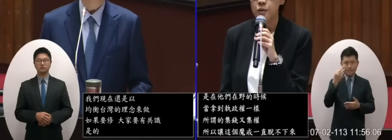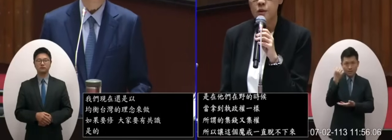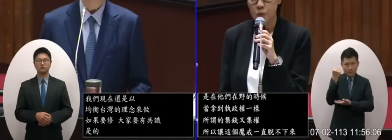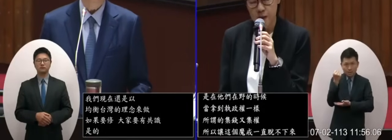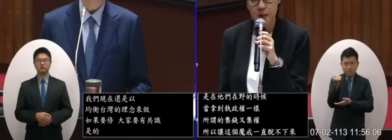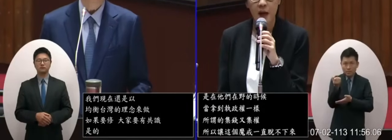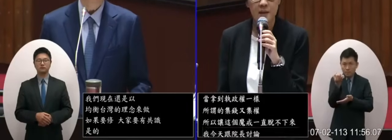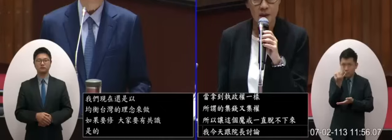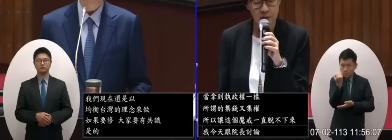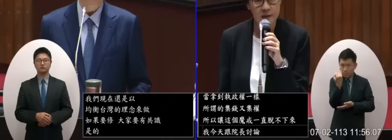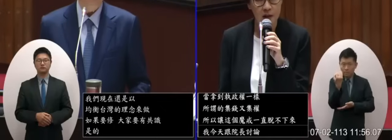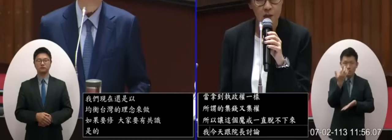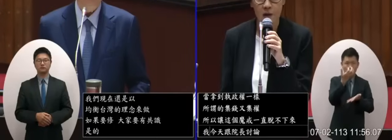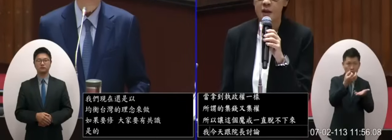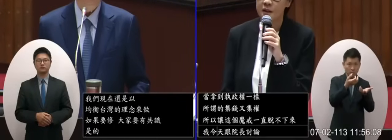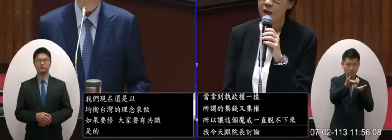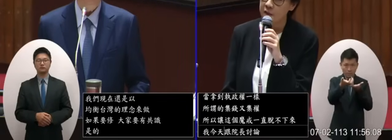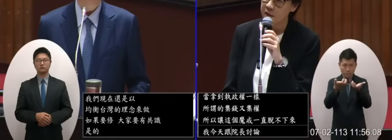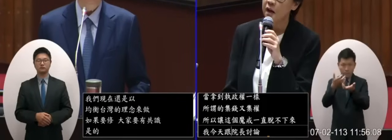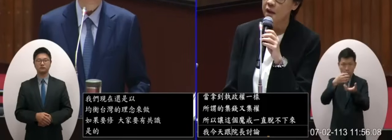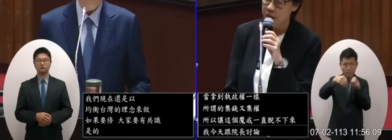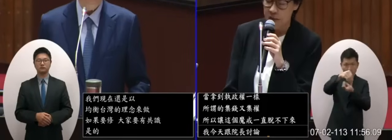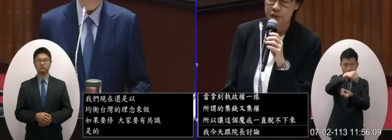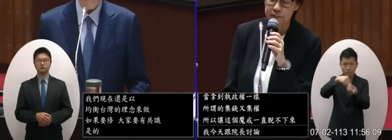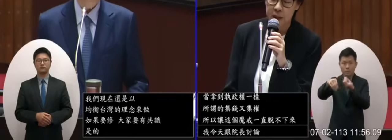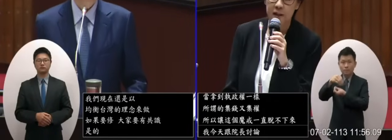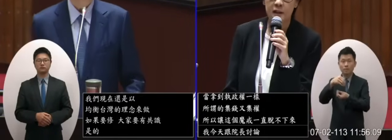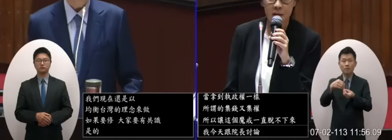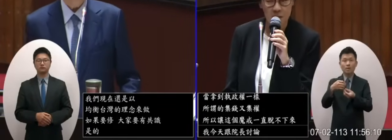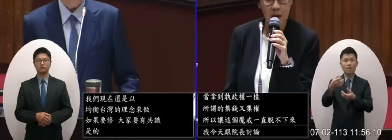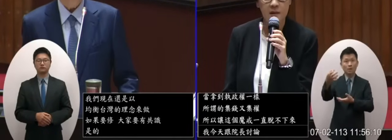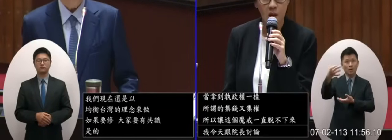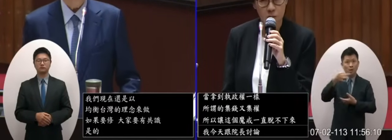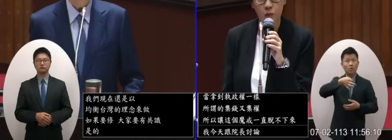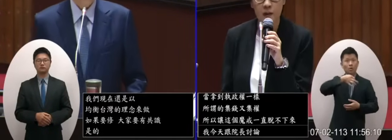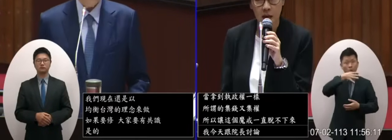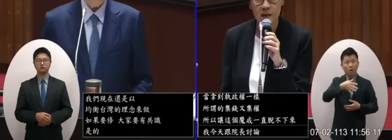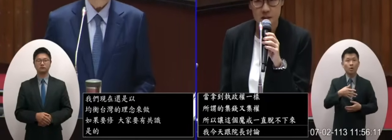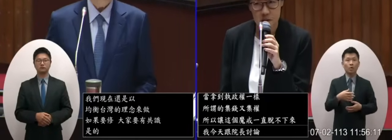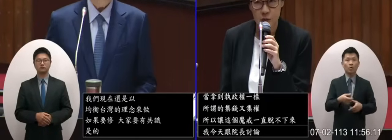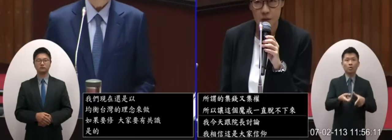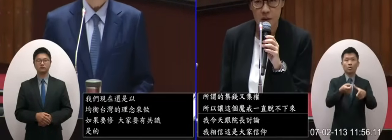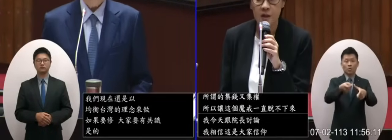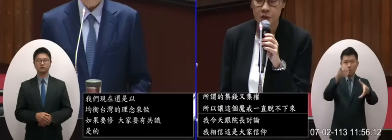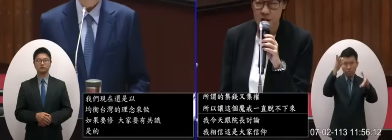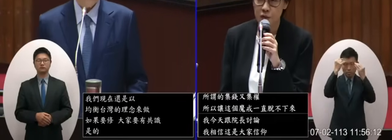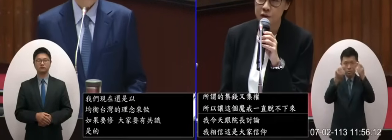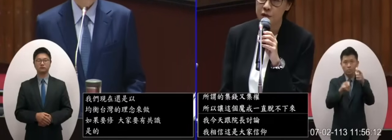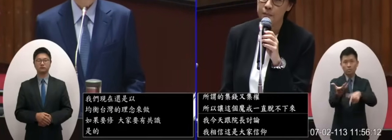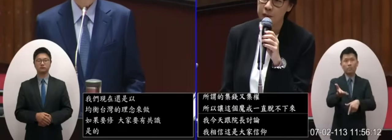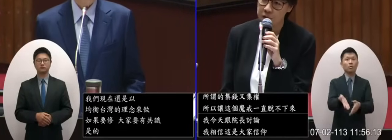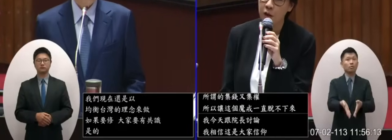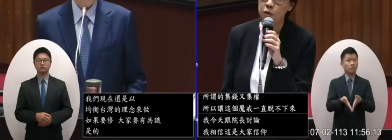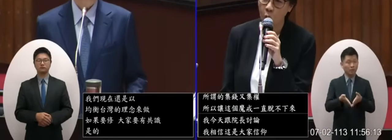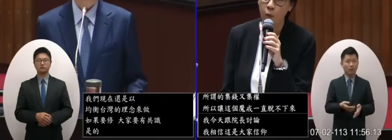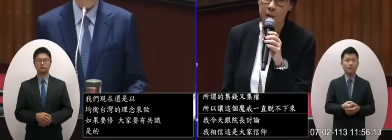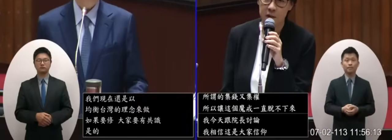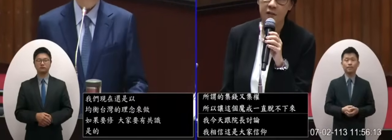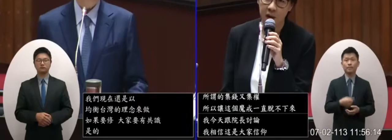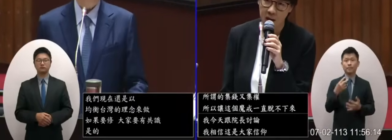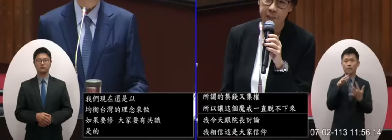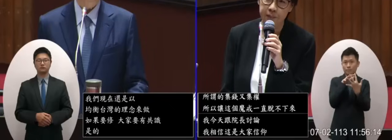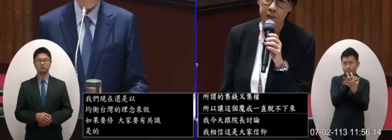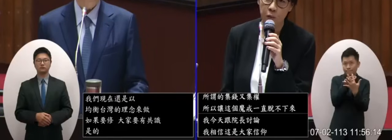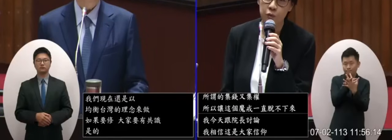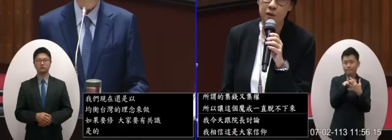源，他要去努力他的地方财源，他要得到合理的分配，他要看到公开的资讯，甚至比较透